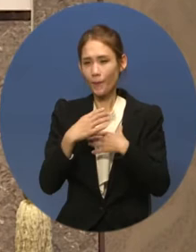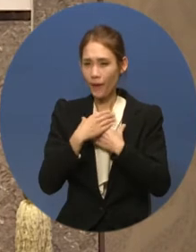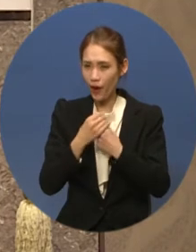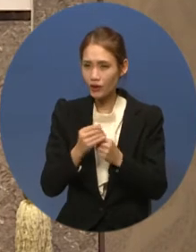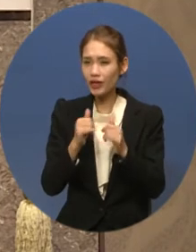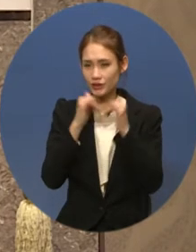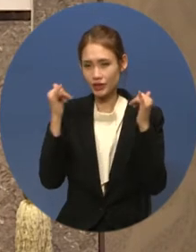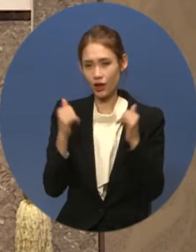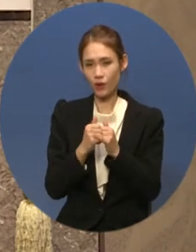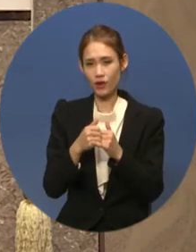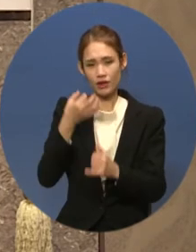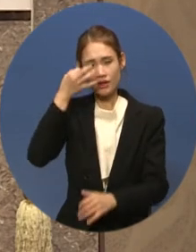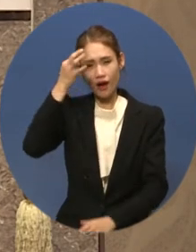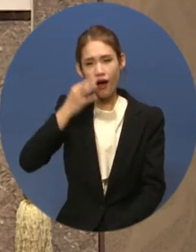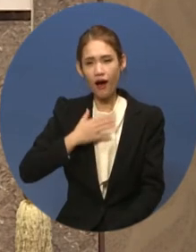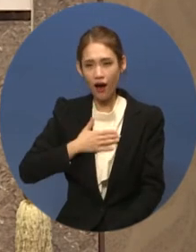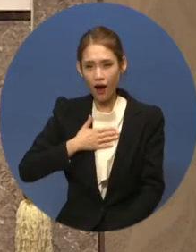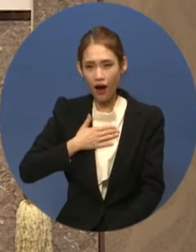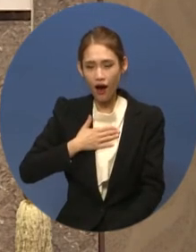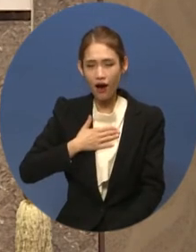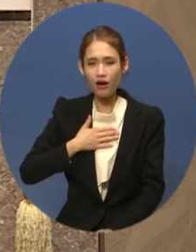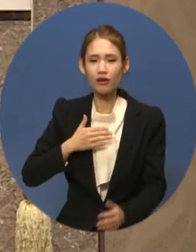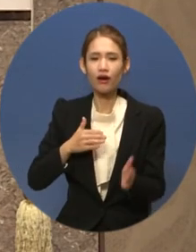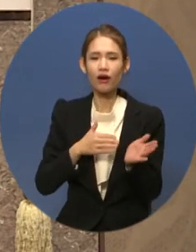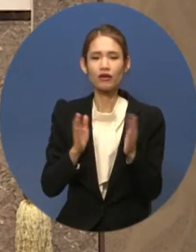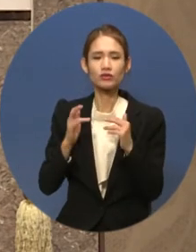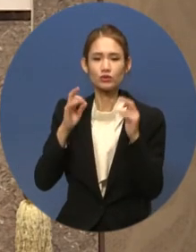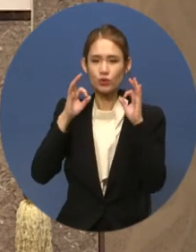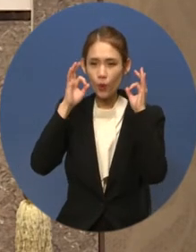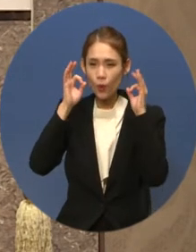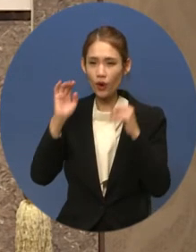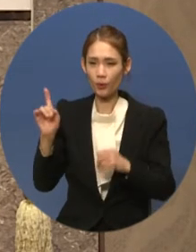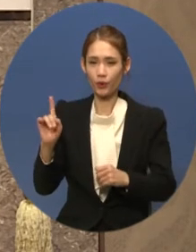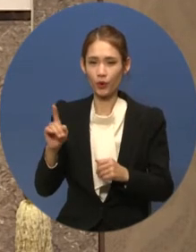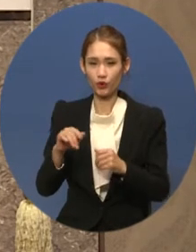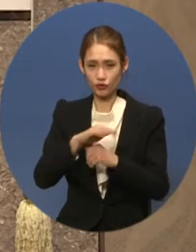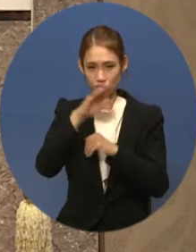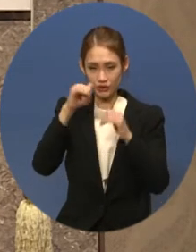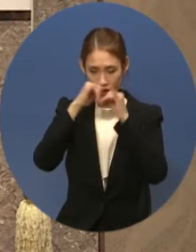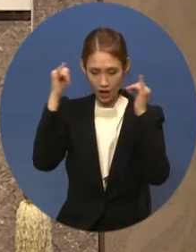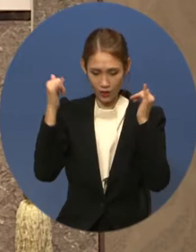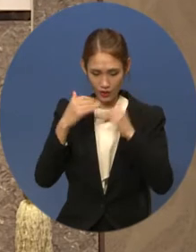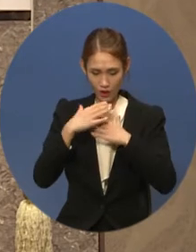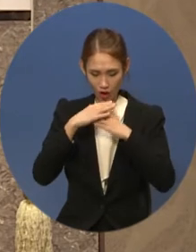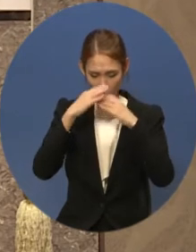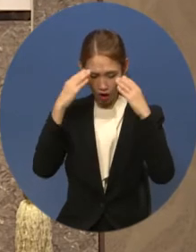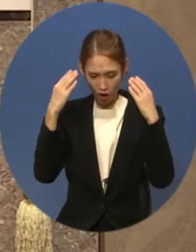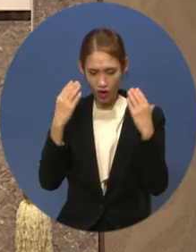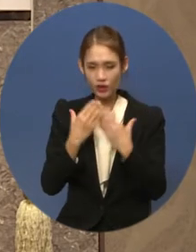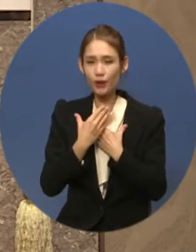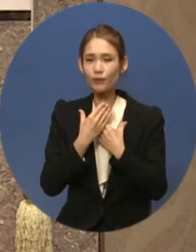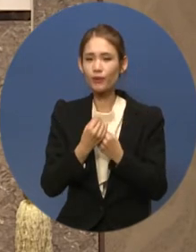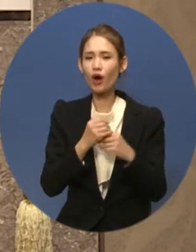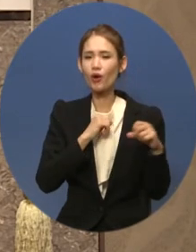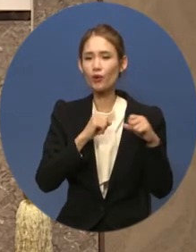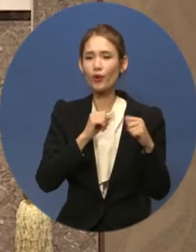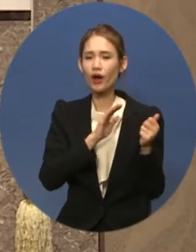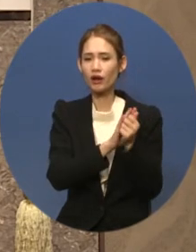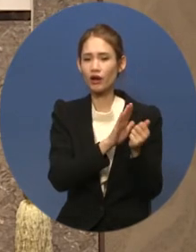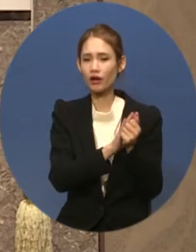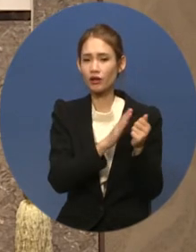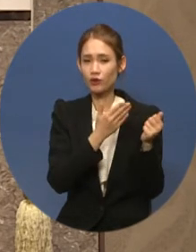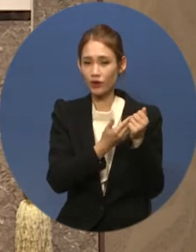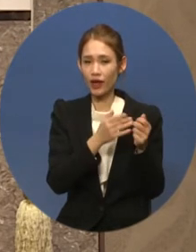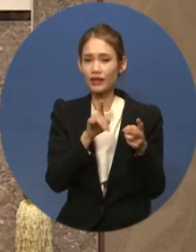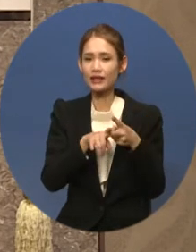되었구요 그때 장애인 분들의 그런 노력 이라고 하는 것은 우리 사회 전체의 편익을 제공하는 아주 훌륭한 활동이었다 라는 걸 이해하게 됐던